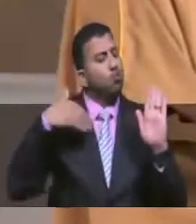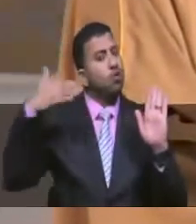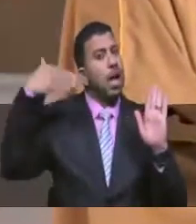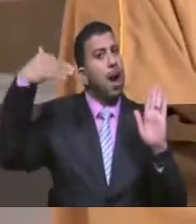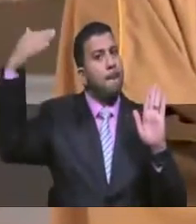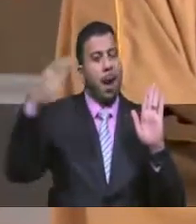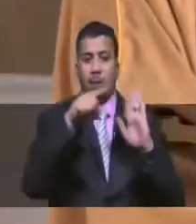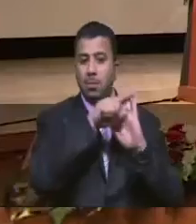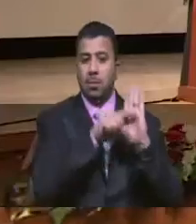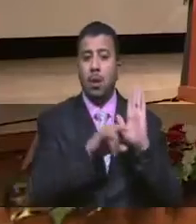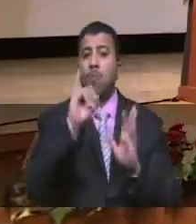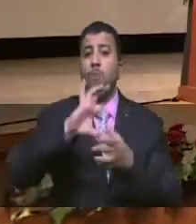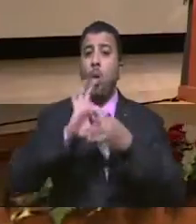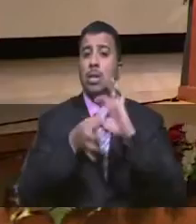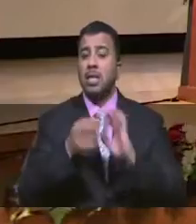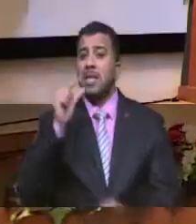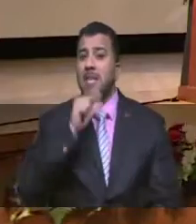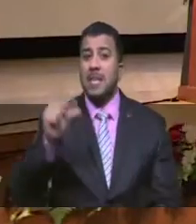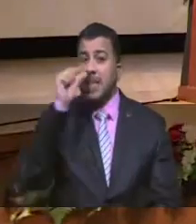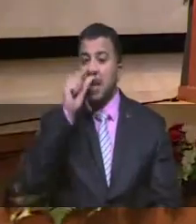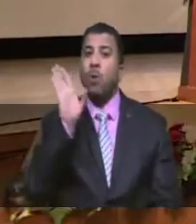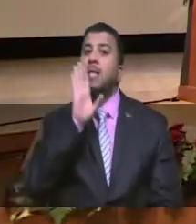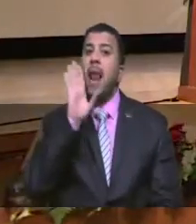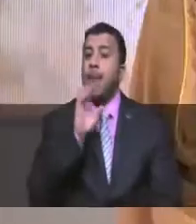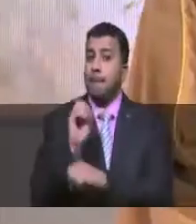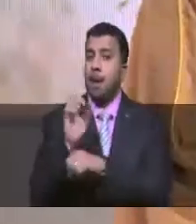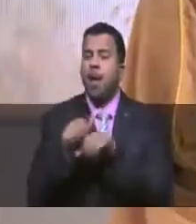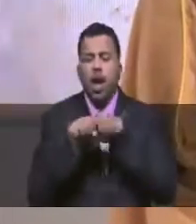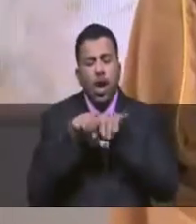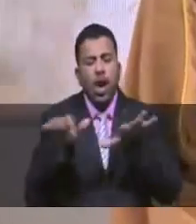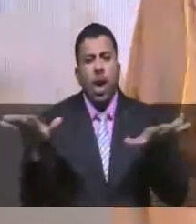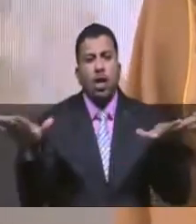المستقبلية للمؤسسات الدينية والتعليمية في نشر